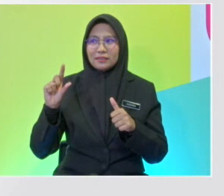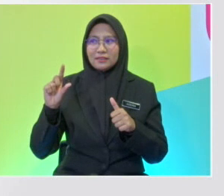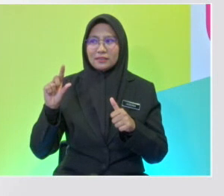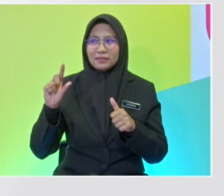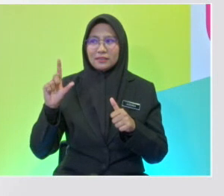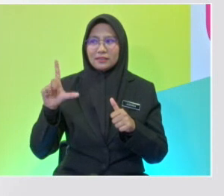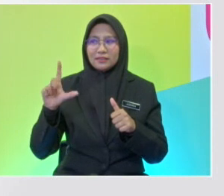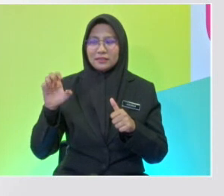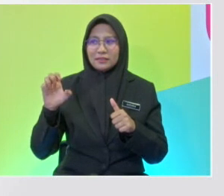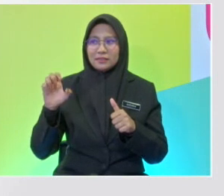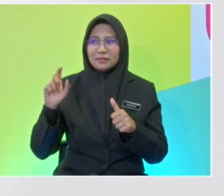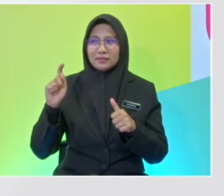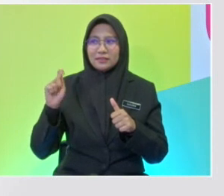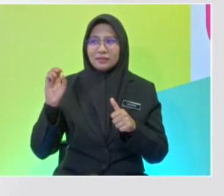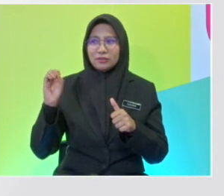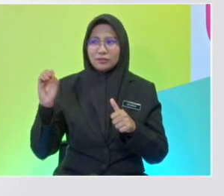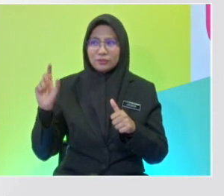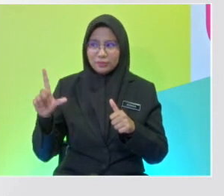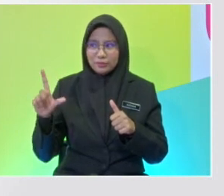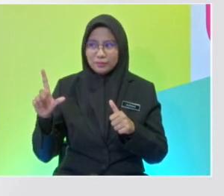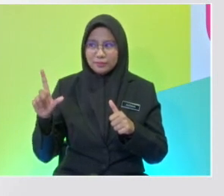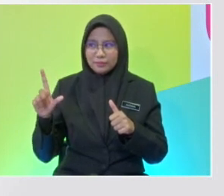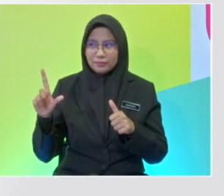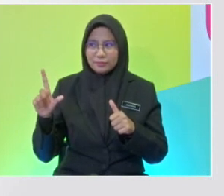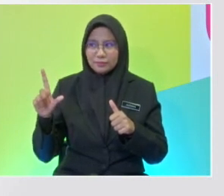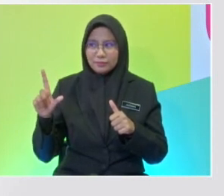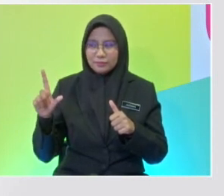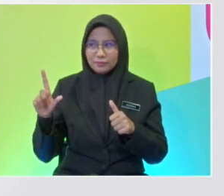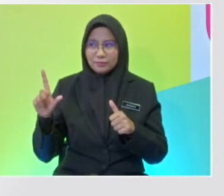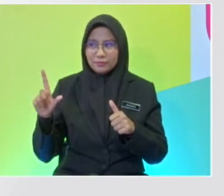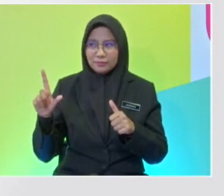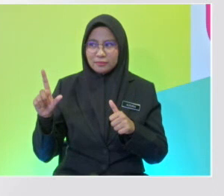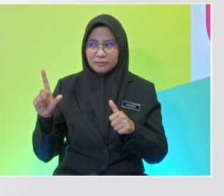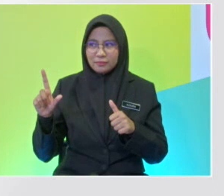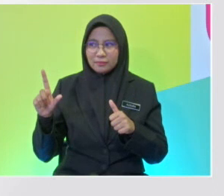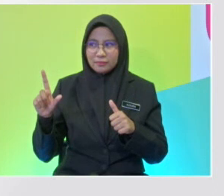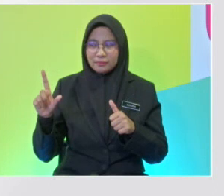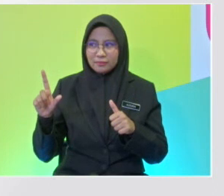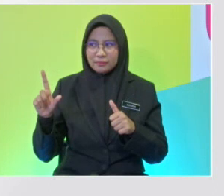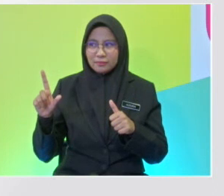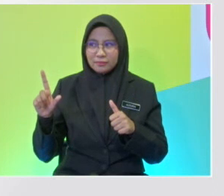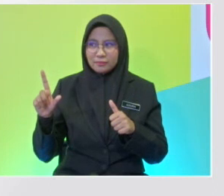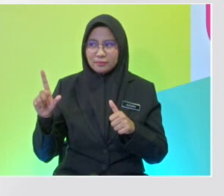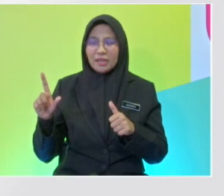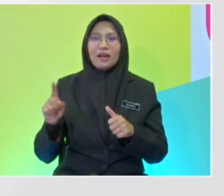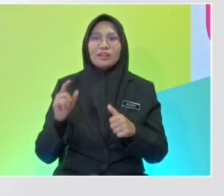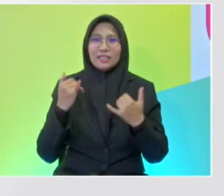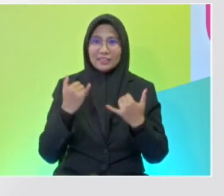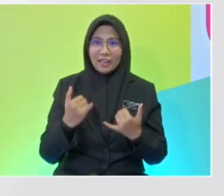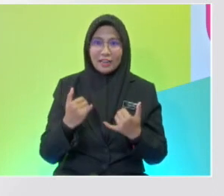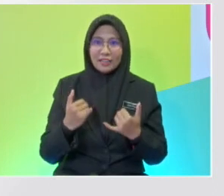boleh lukis di kertas jawaban untuk kertas soal itu kita boleh Oke di tepi sebelah jawab untuk memberitahu